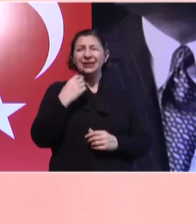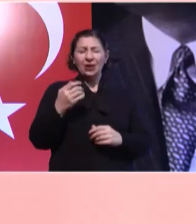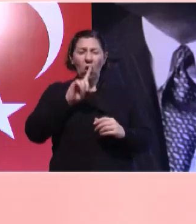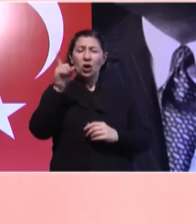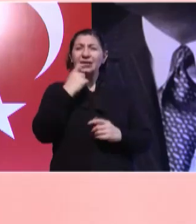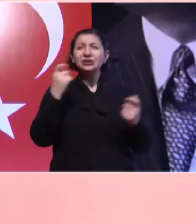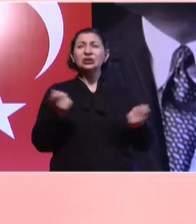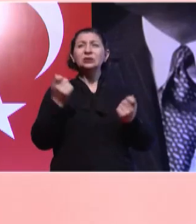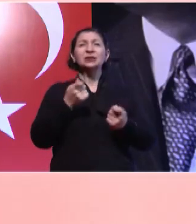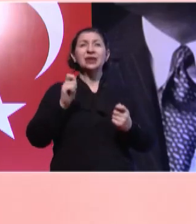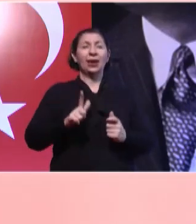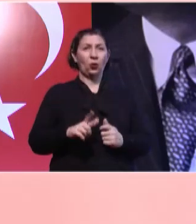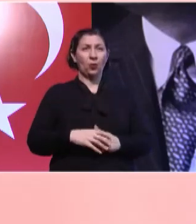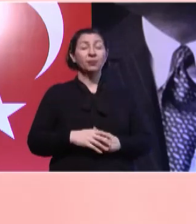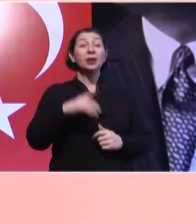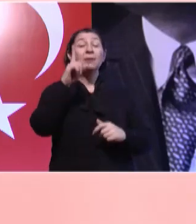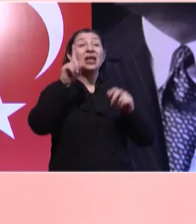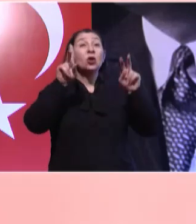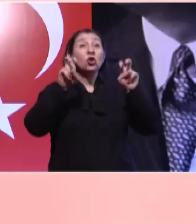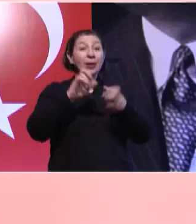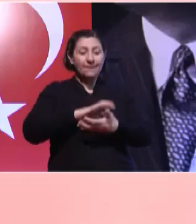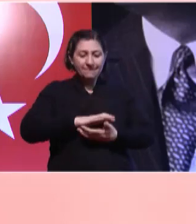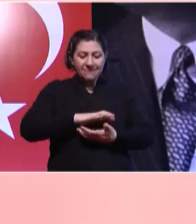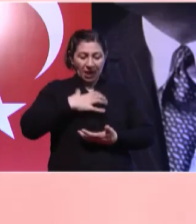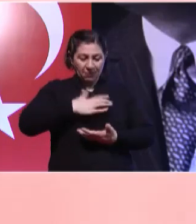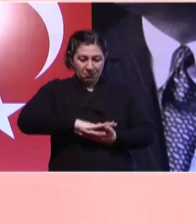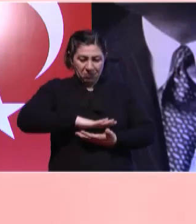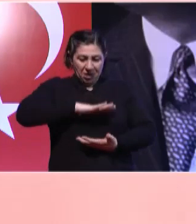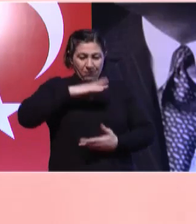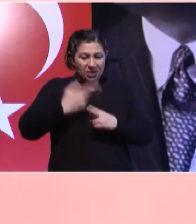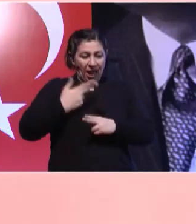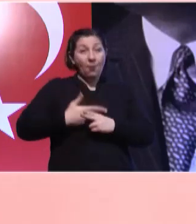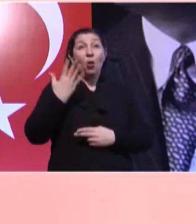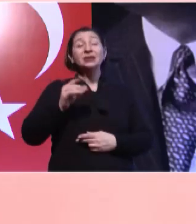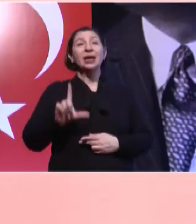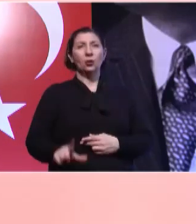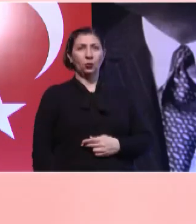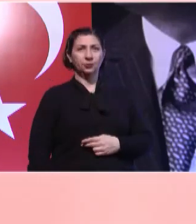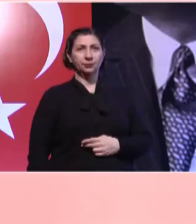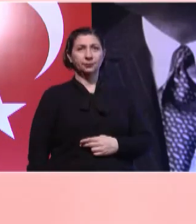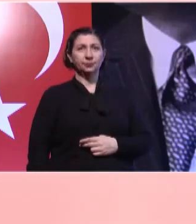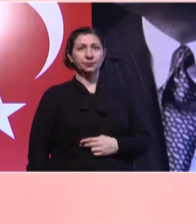yıl çalışmanız gerekiyor. Ve bir konuda birikim ve deneyim sahibi olmanız gerekiyor.